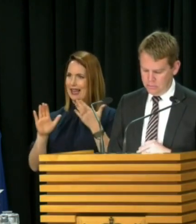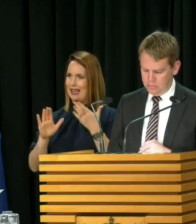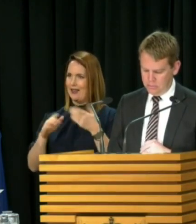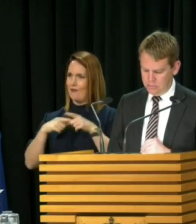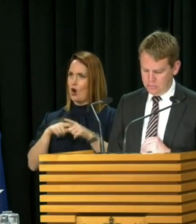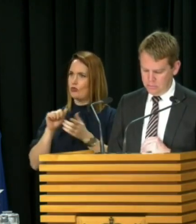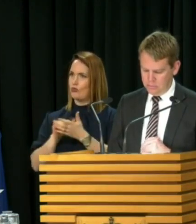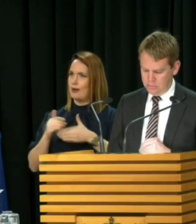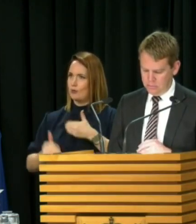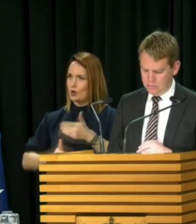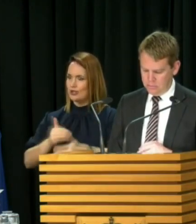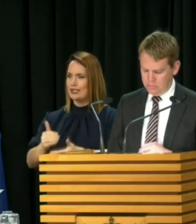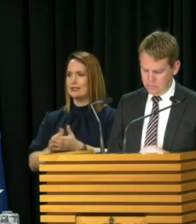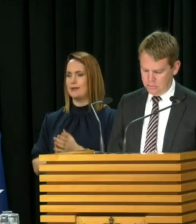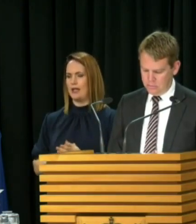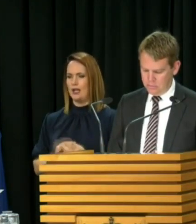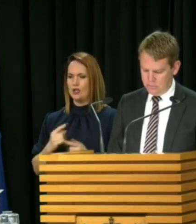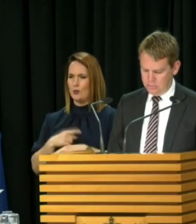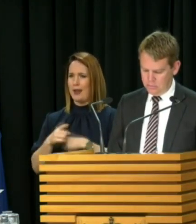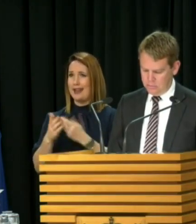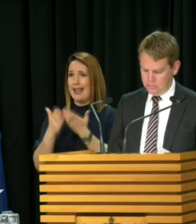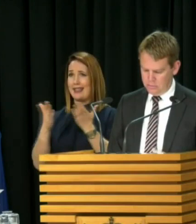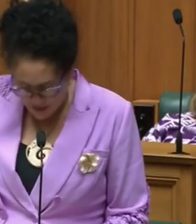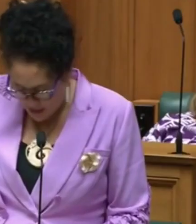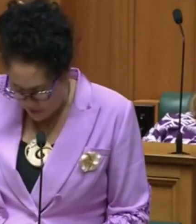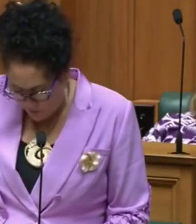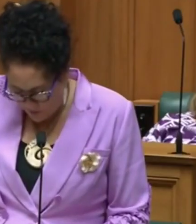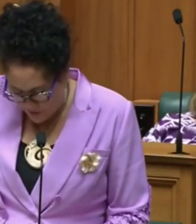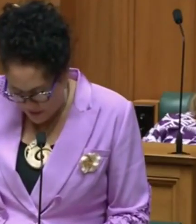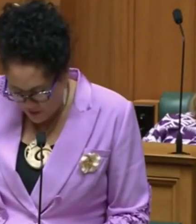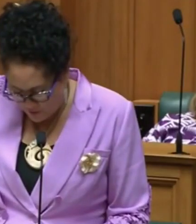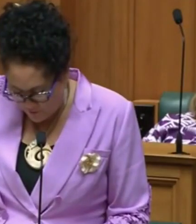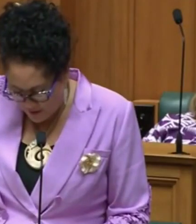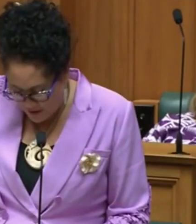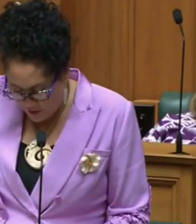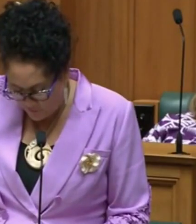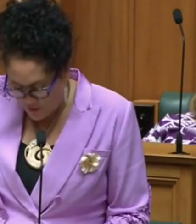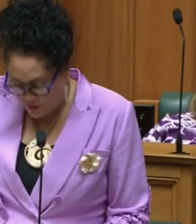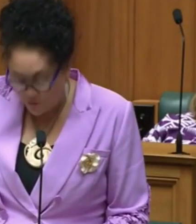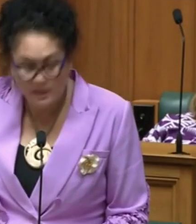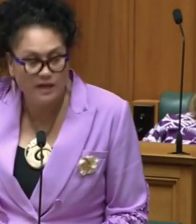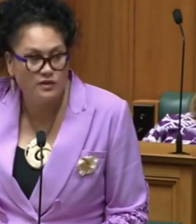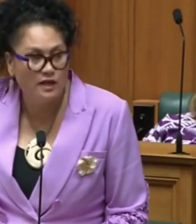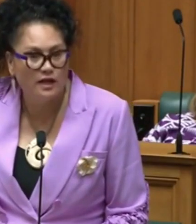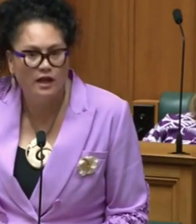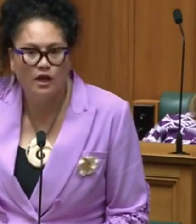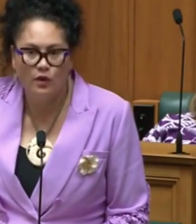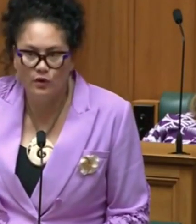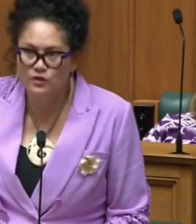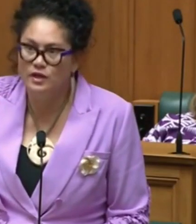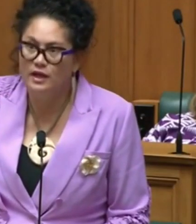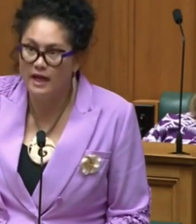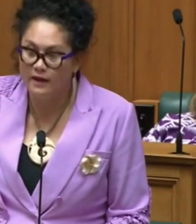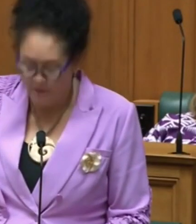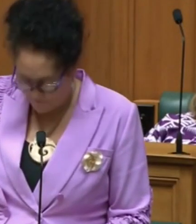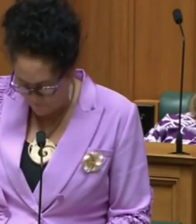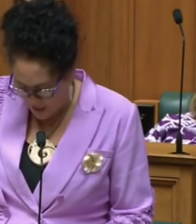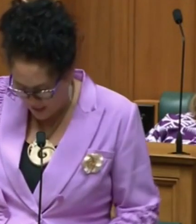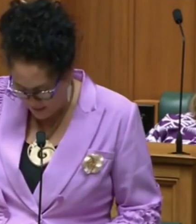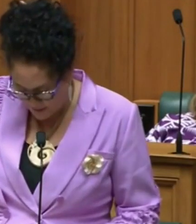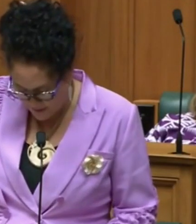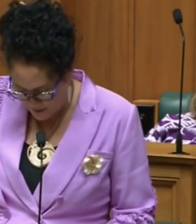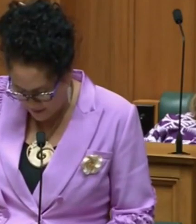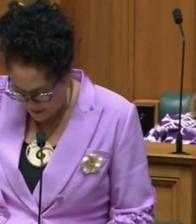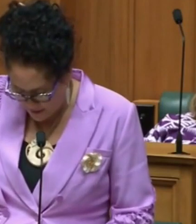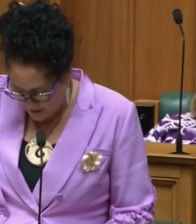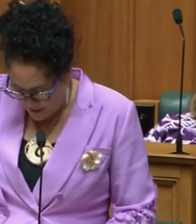向中方提出器官移植问题。他被记者提问，执政党工党议员华尔呼吁政府因应中共奴工，并指控中共活